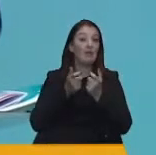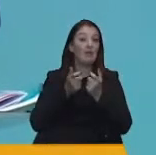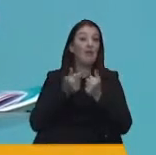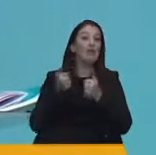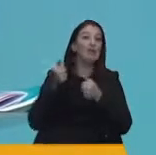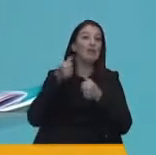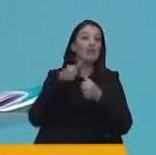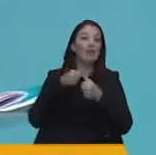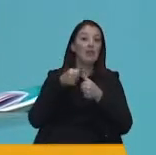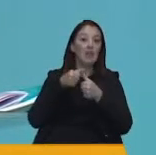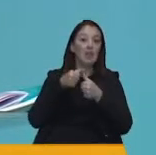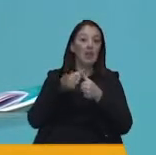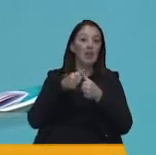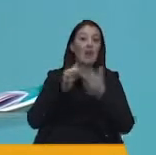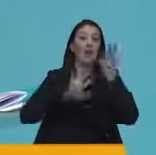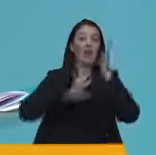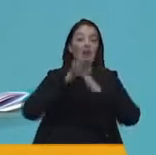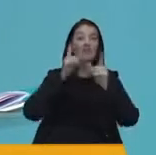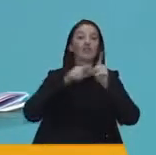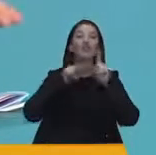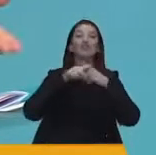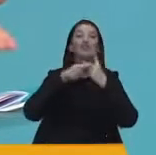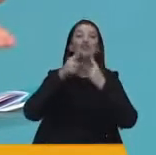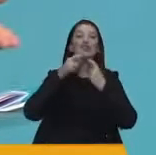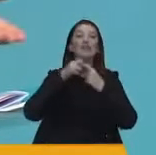tekrar çayır yapılacak da